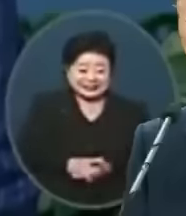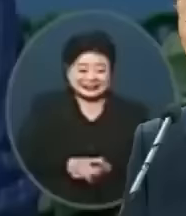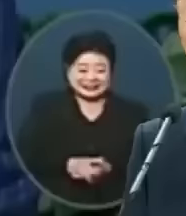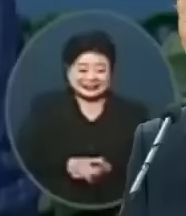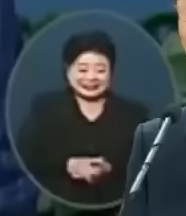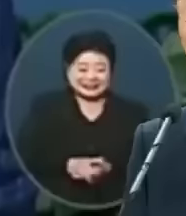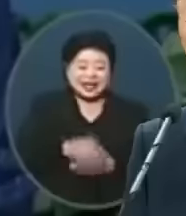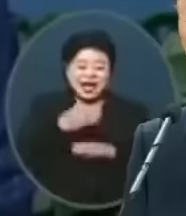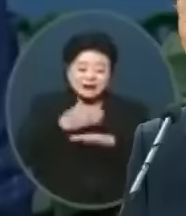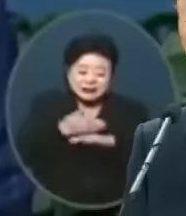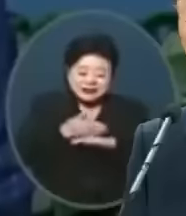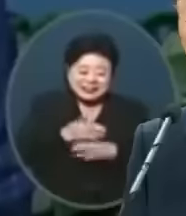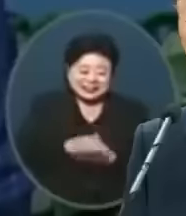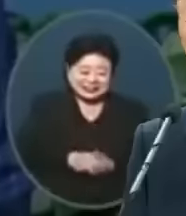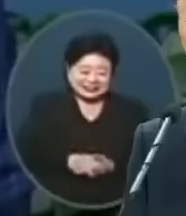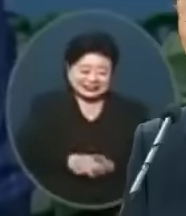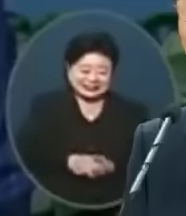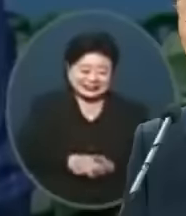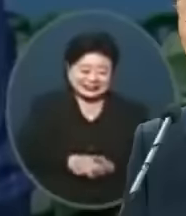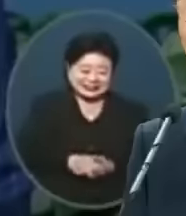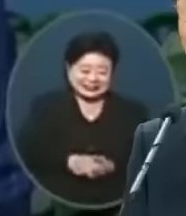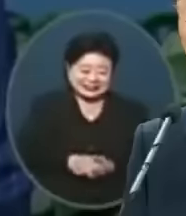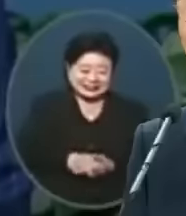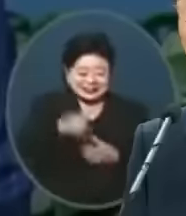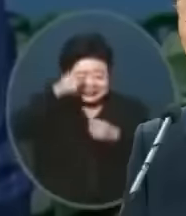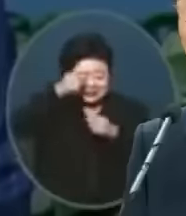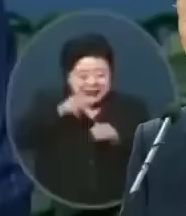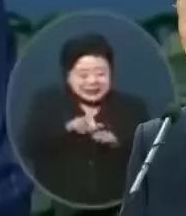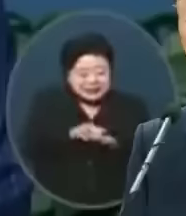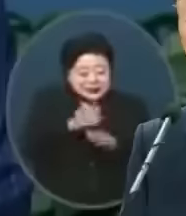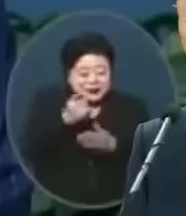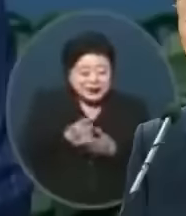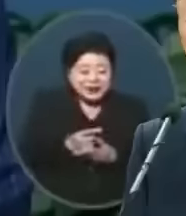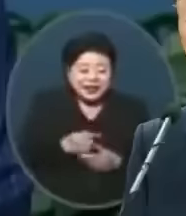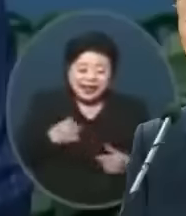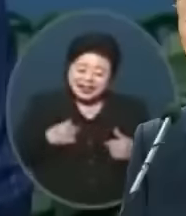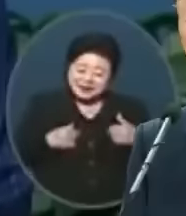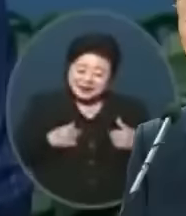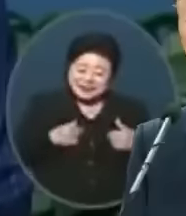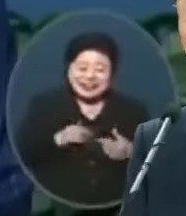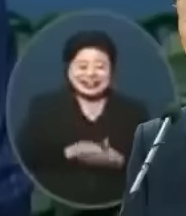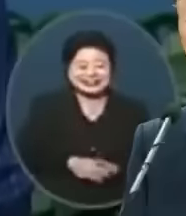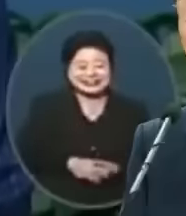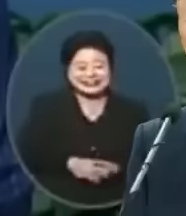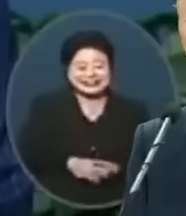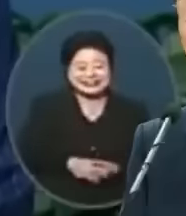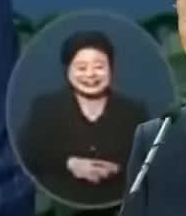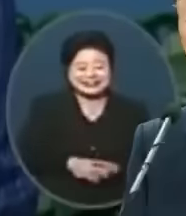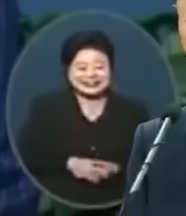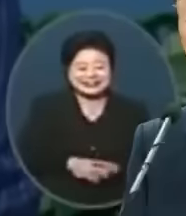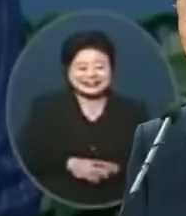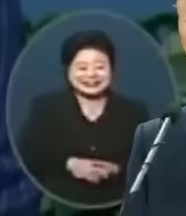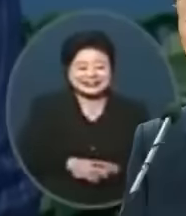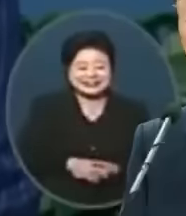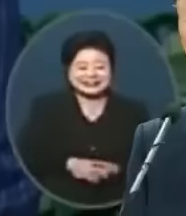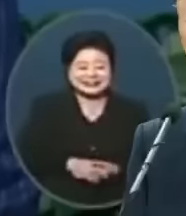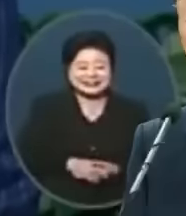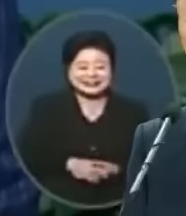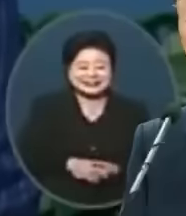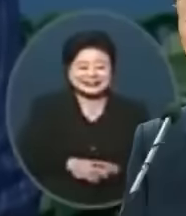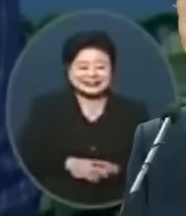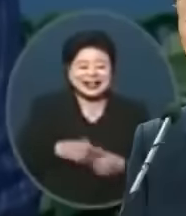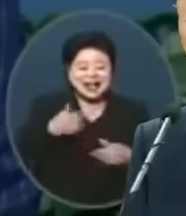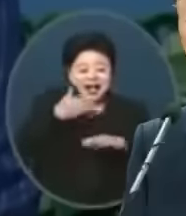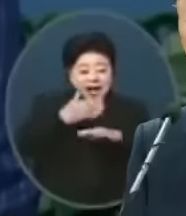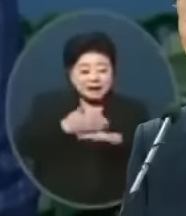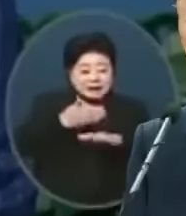굉장히 감사합니다. 신발을 신고 나니까 참 기쁩니다. 그렇게